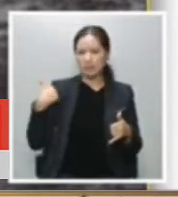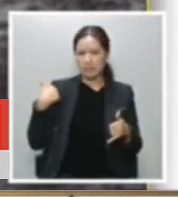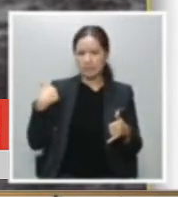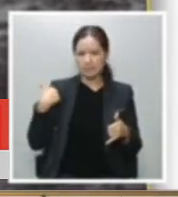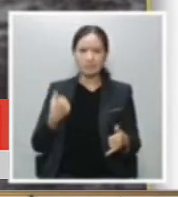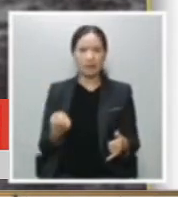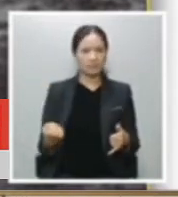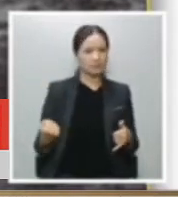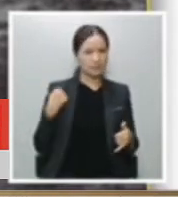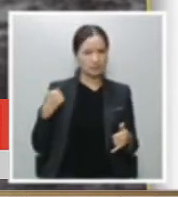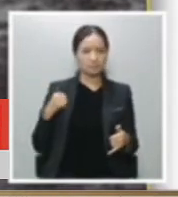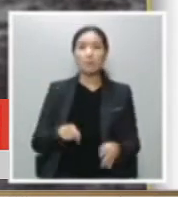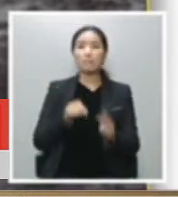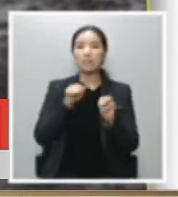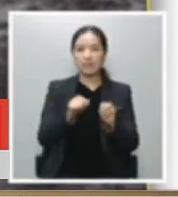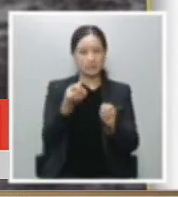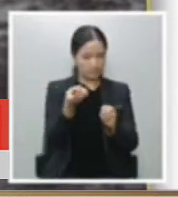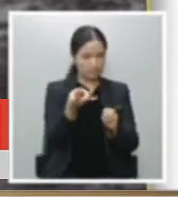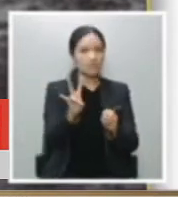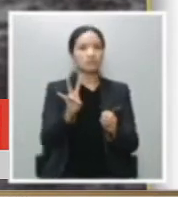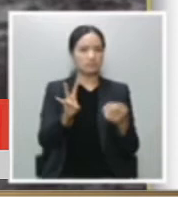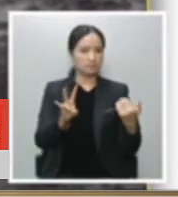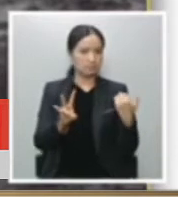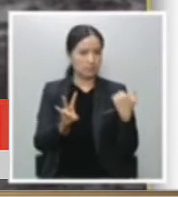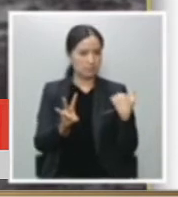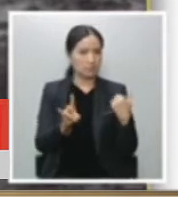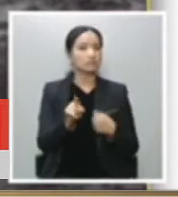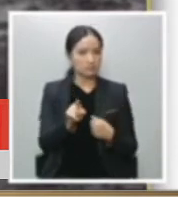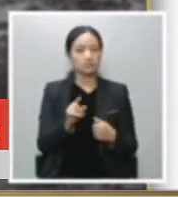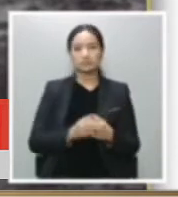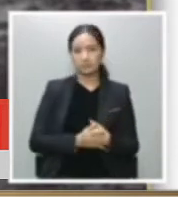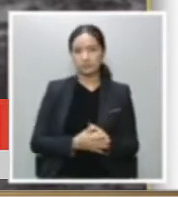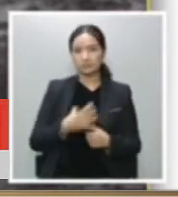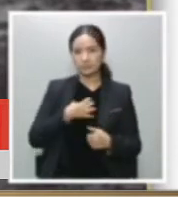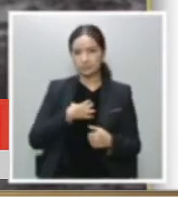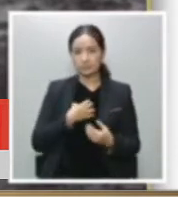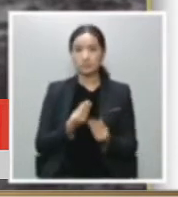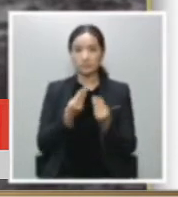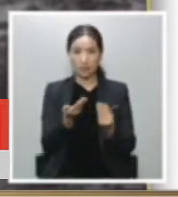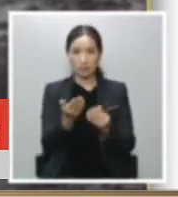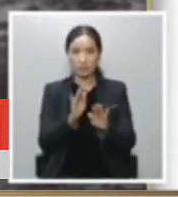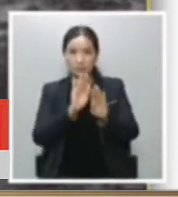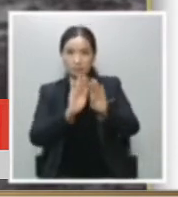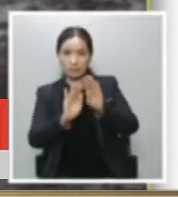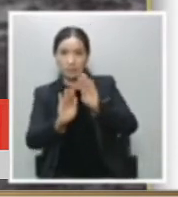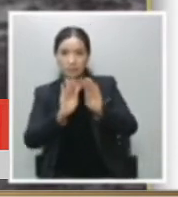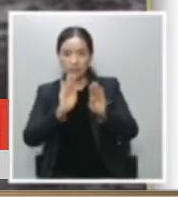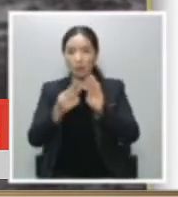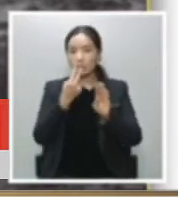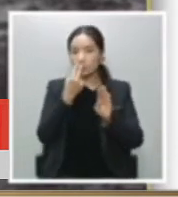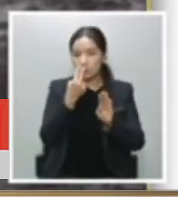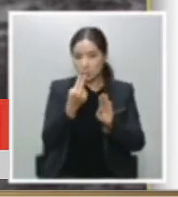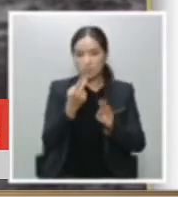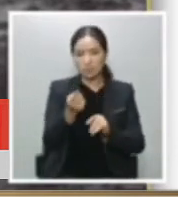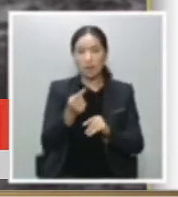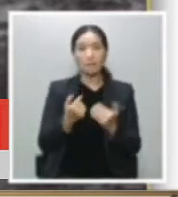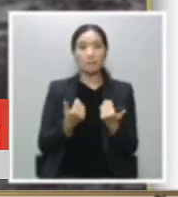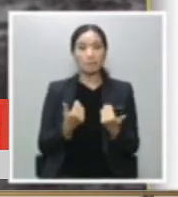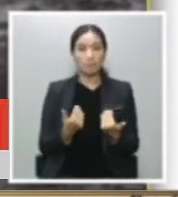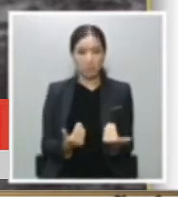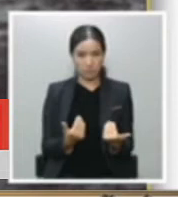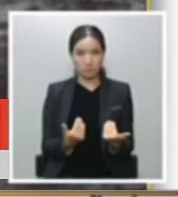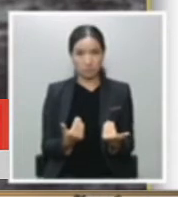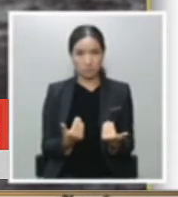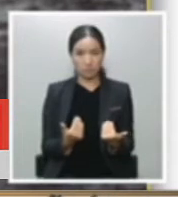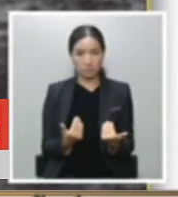นาจคือมาตรา17ดิฉันอยากให้เทียบเคียงกันดูสิว่าเขาว่าปัจจุบันนั้น